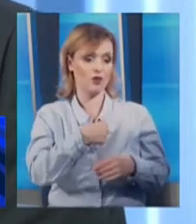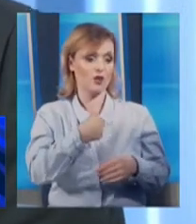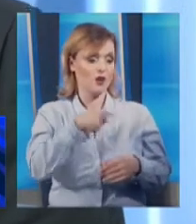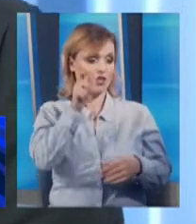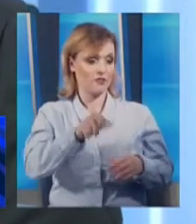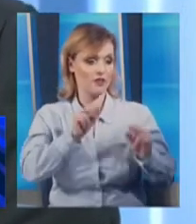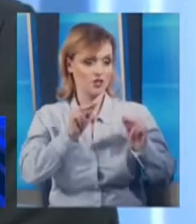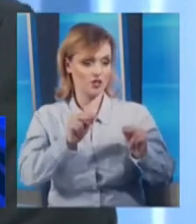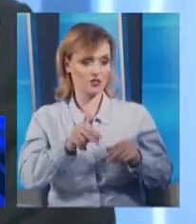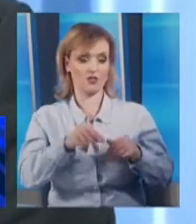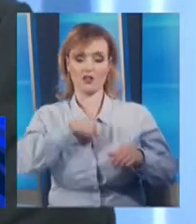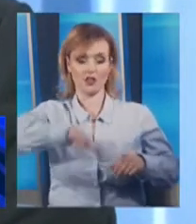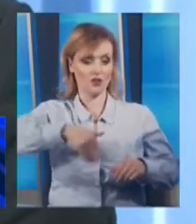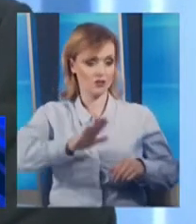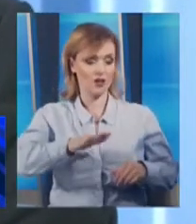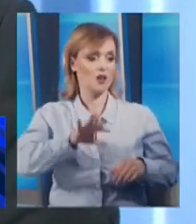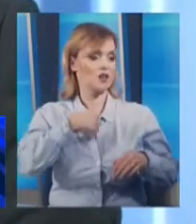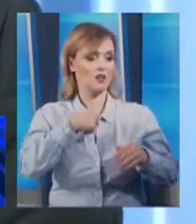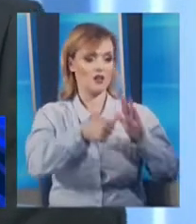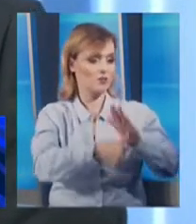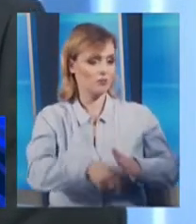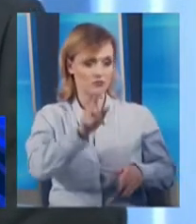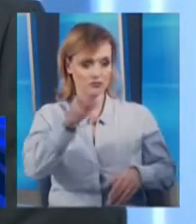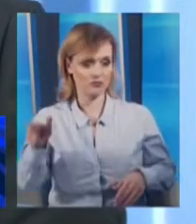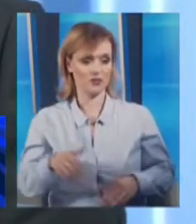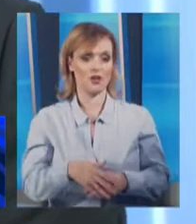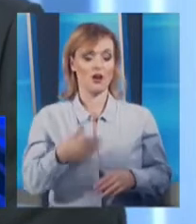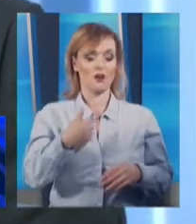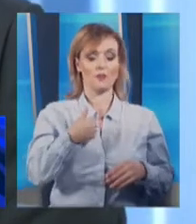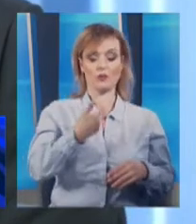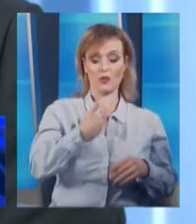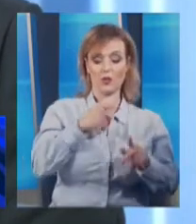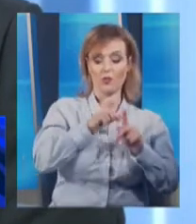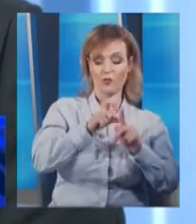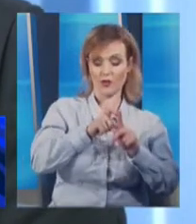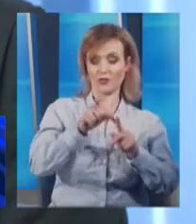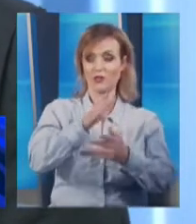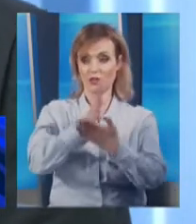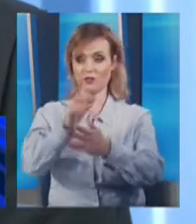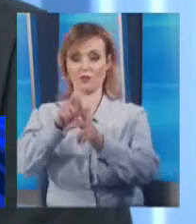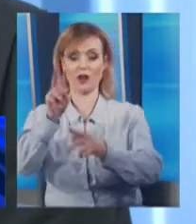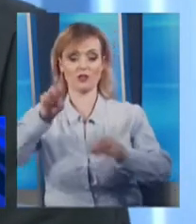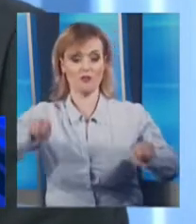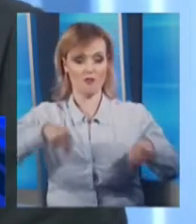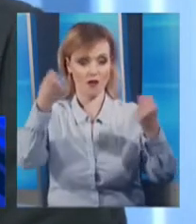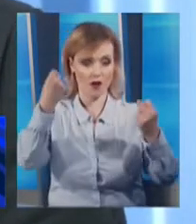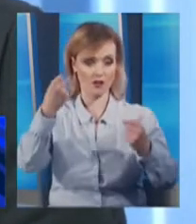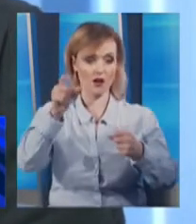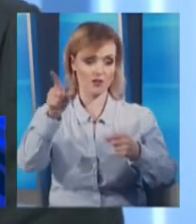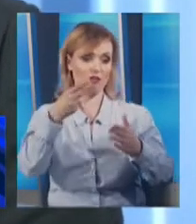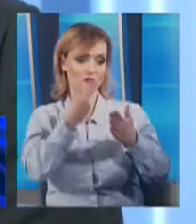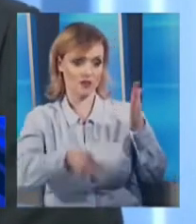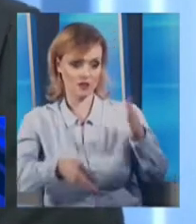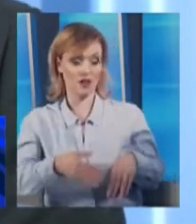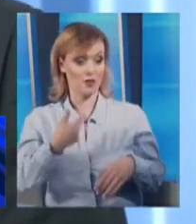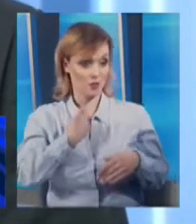fur, nu bat joc de oameni, sunt un om onest. Cuvântul pentru mine este cuvânt, iar cel care și-l încalcă trădează, iar